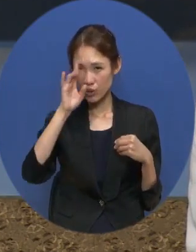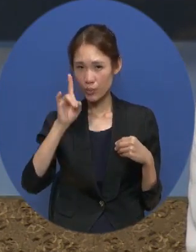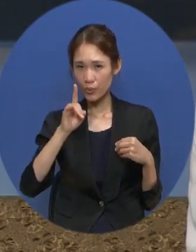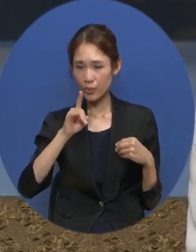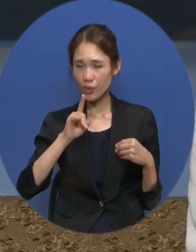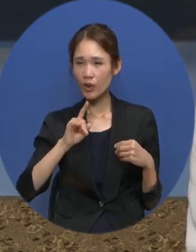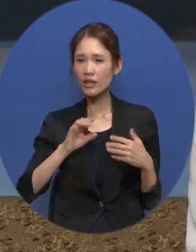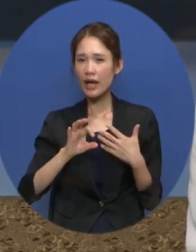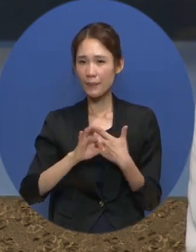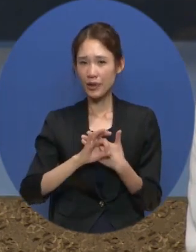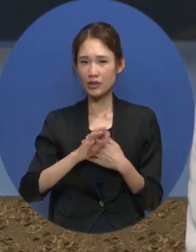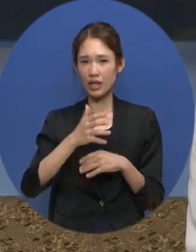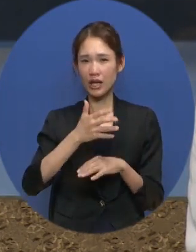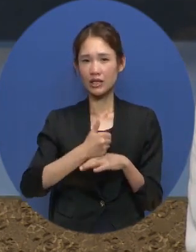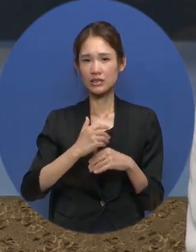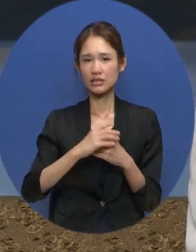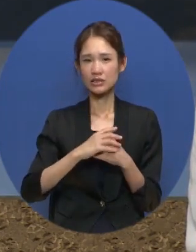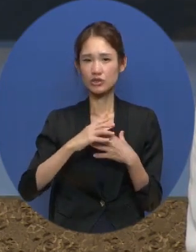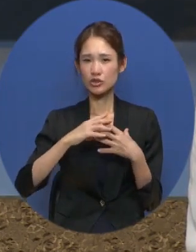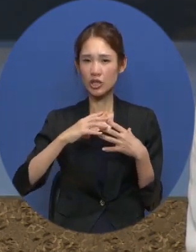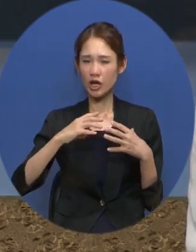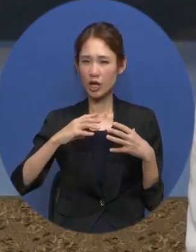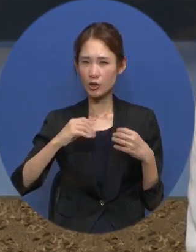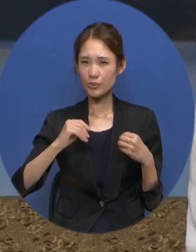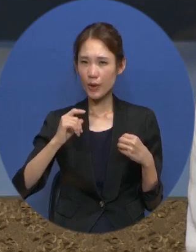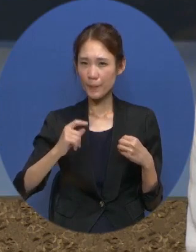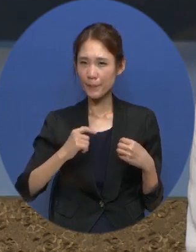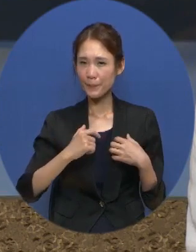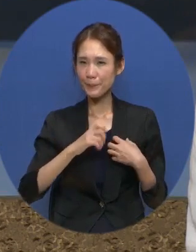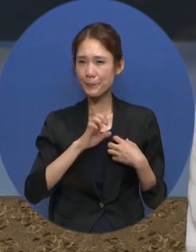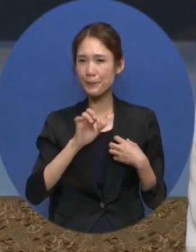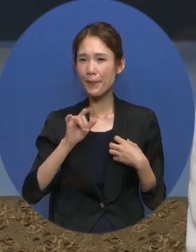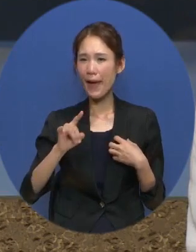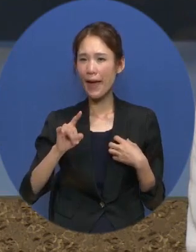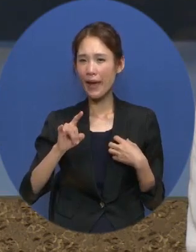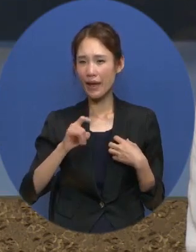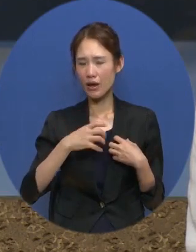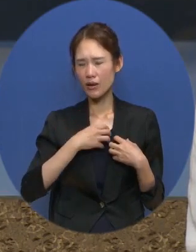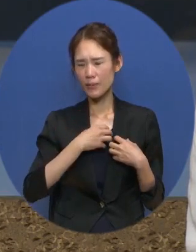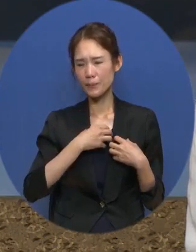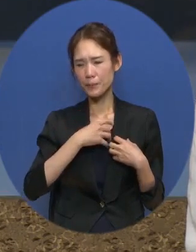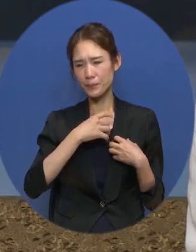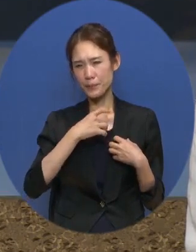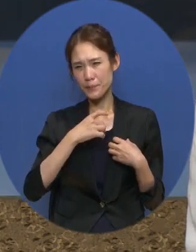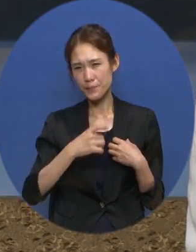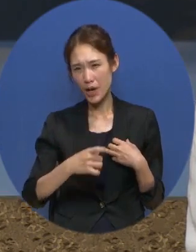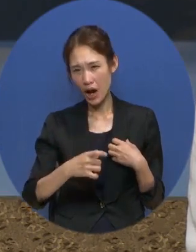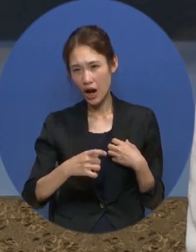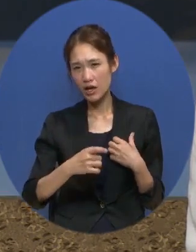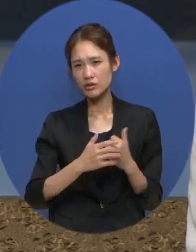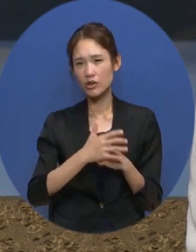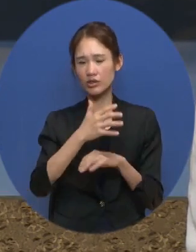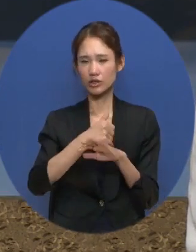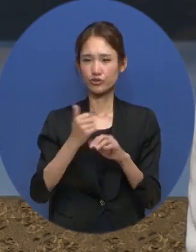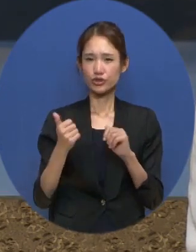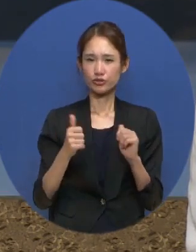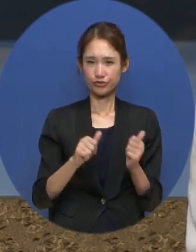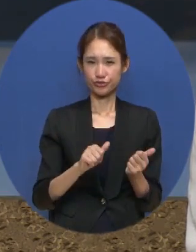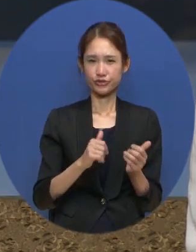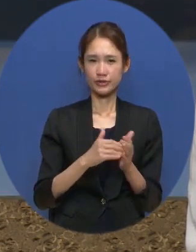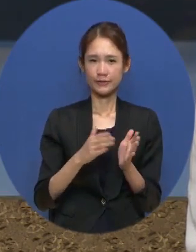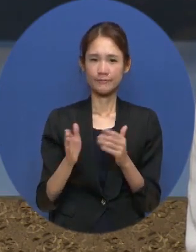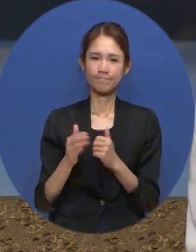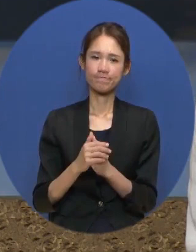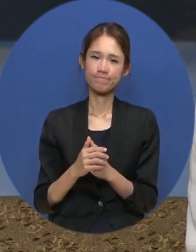아실지 모르겠지만 나중에는 근육이 굳으면서 폐가 굳어요. 그러다 이제 나중에 이제 죽게 되는 이제 그런